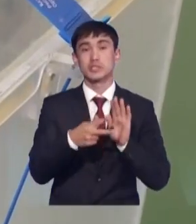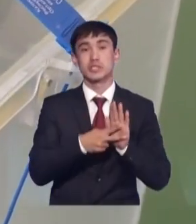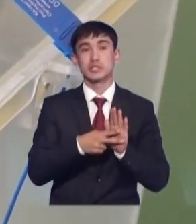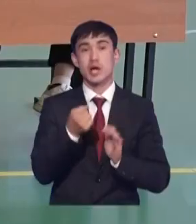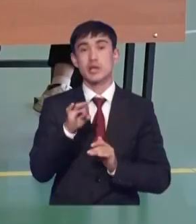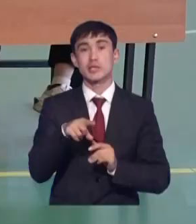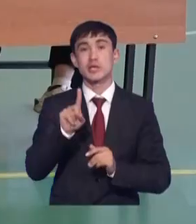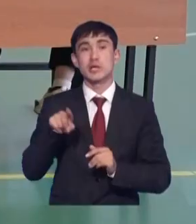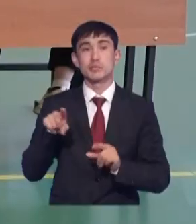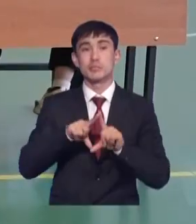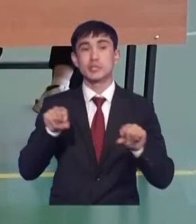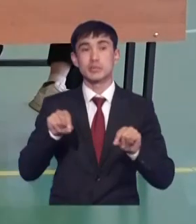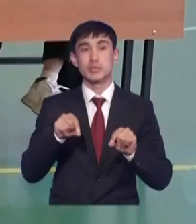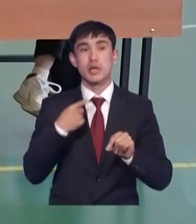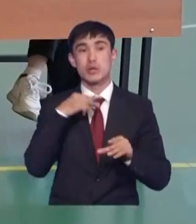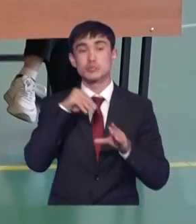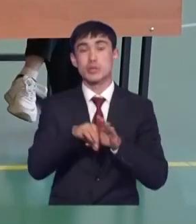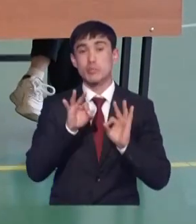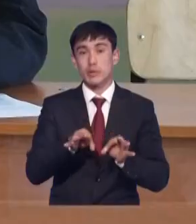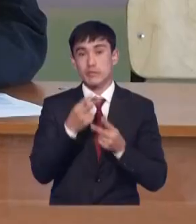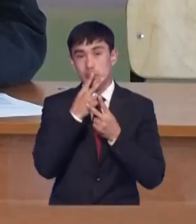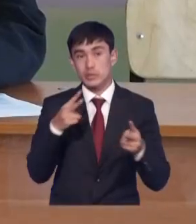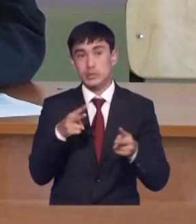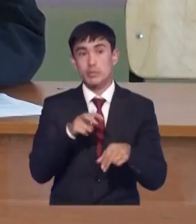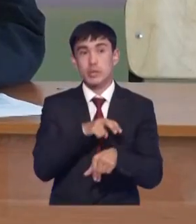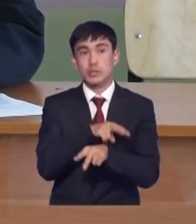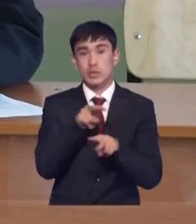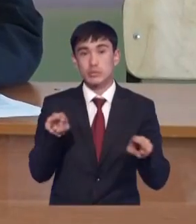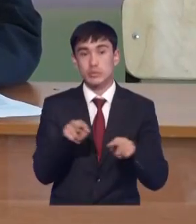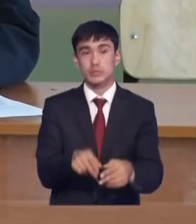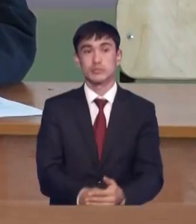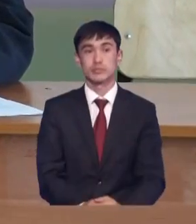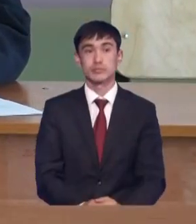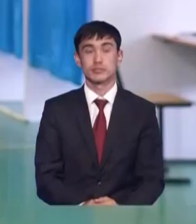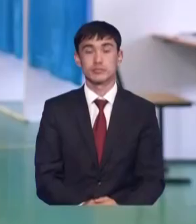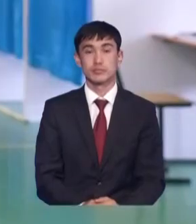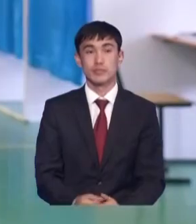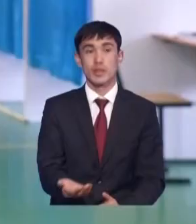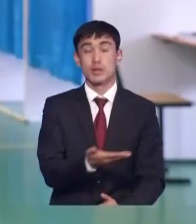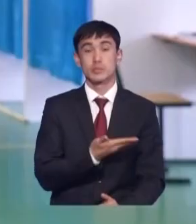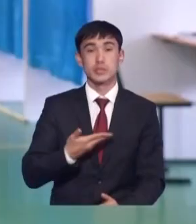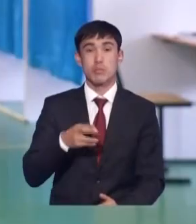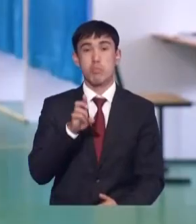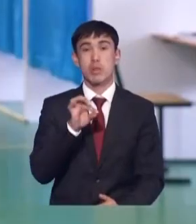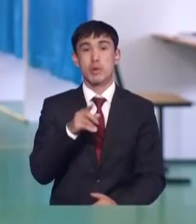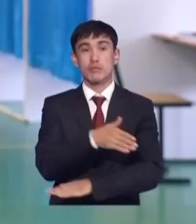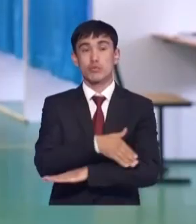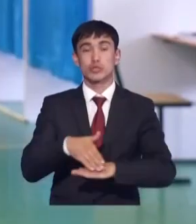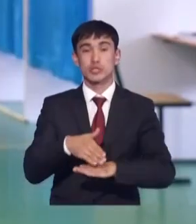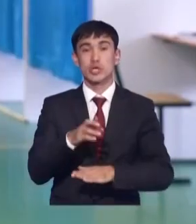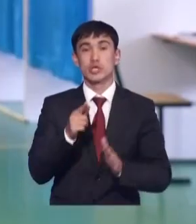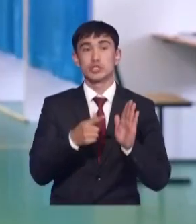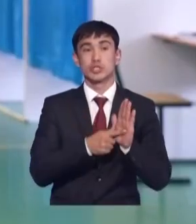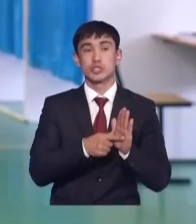IT мектеп лицейіндегі дауыс берудің әділ өтуін байқаушылар бақылап отыр. Бізге Балапан көшесі,